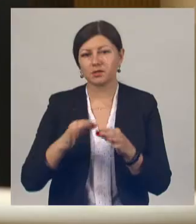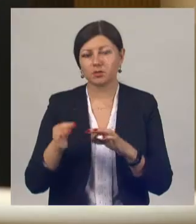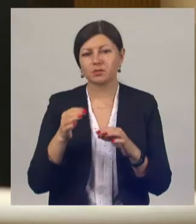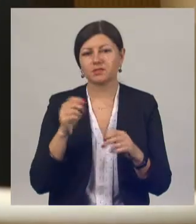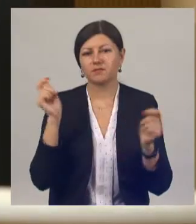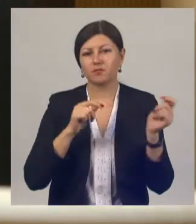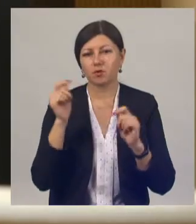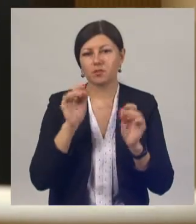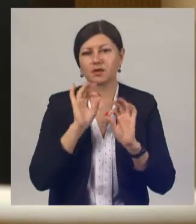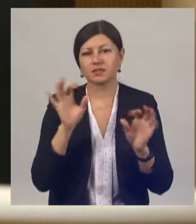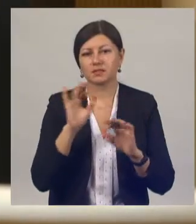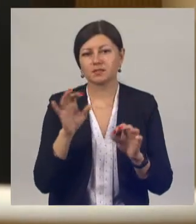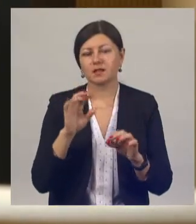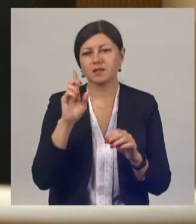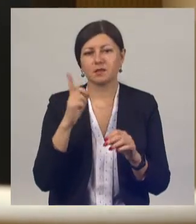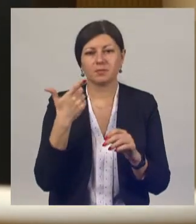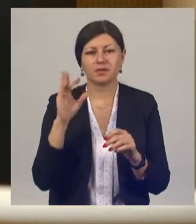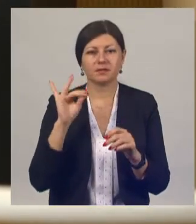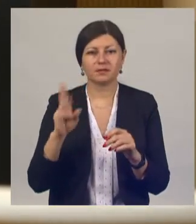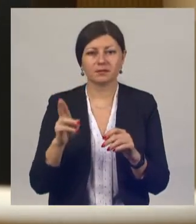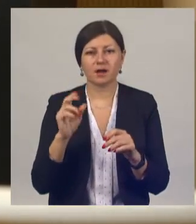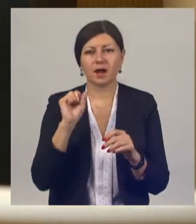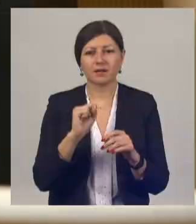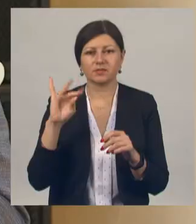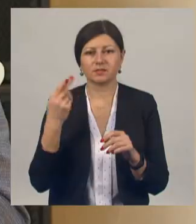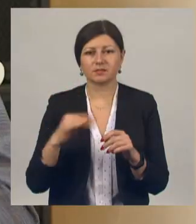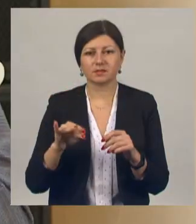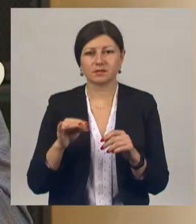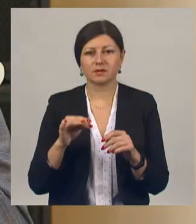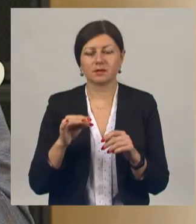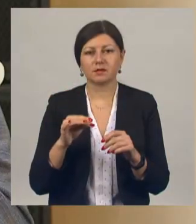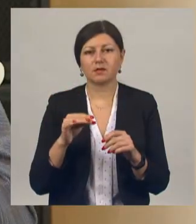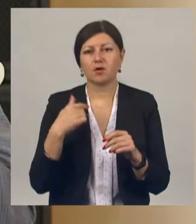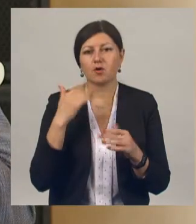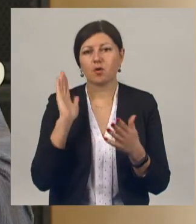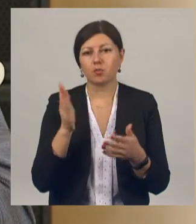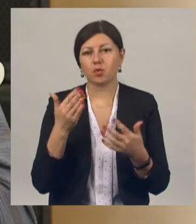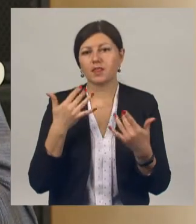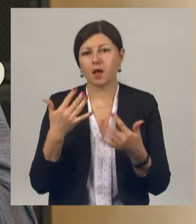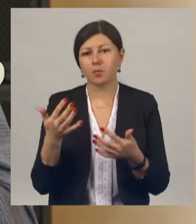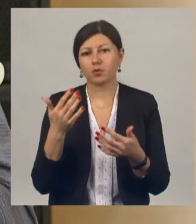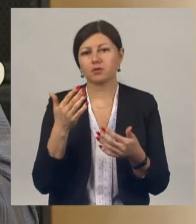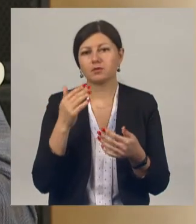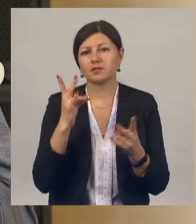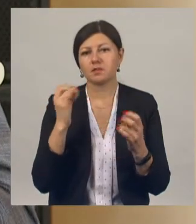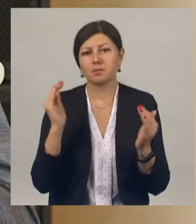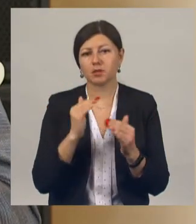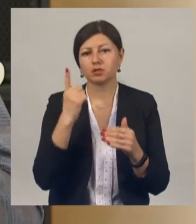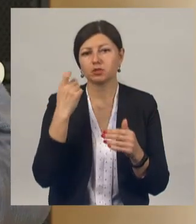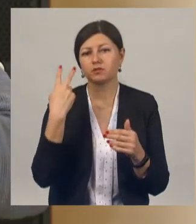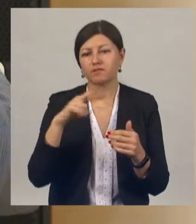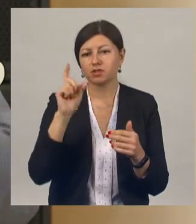директор школы искусств Белгородского института искусств и культуры Алексей Ивницкий. Набор обучающихся 100, не менее 120 человек в